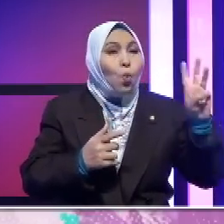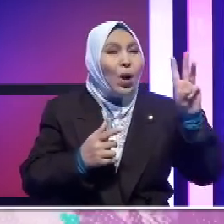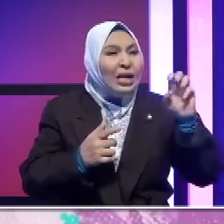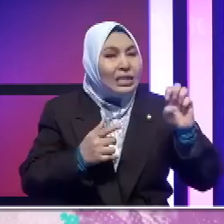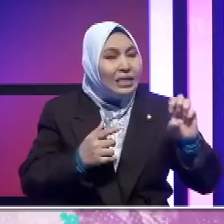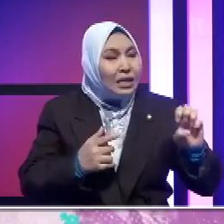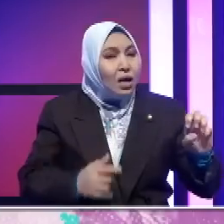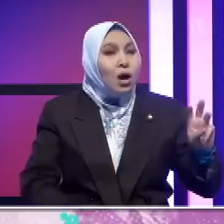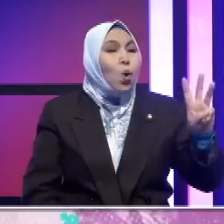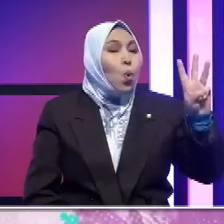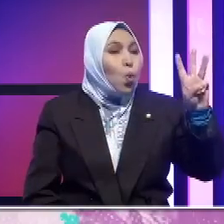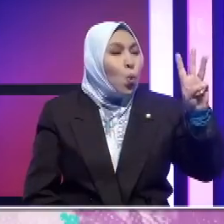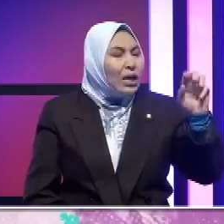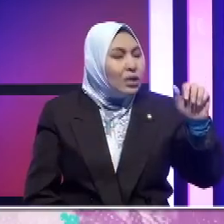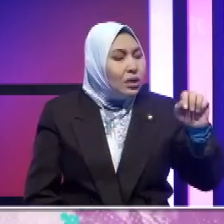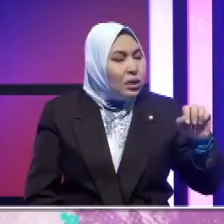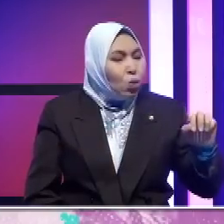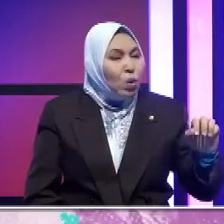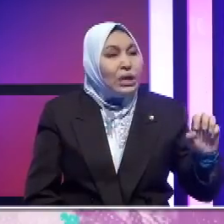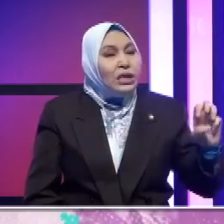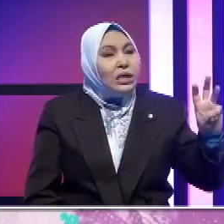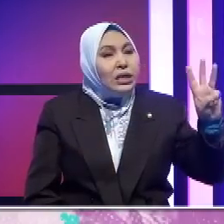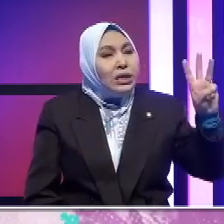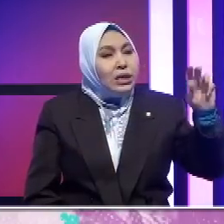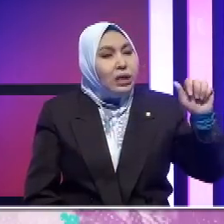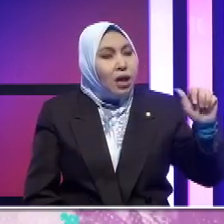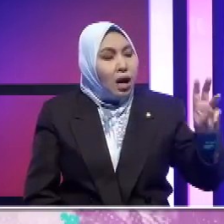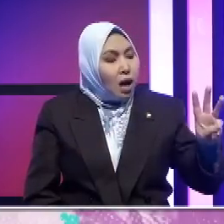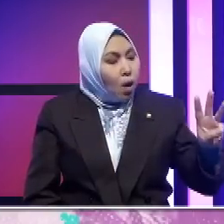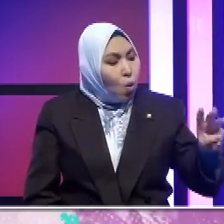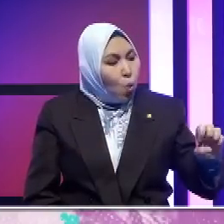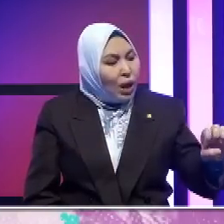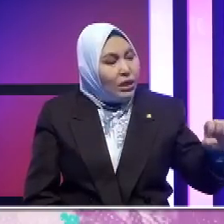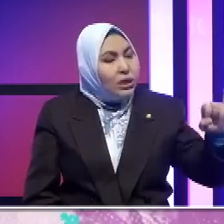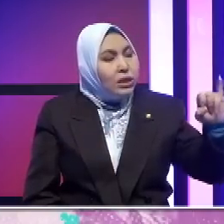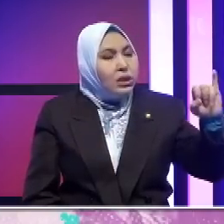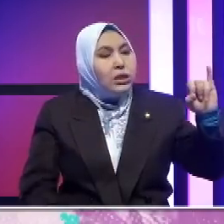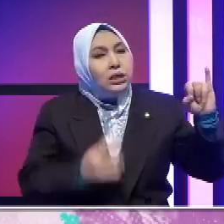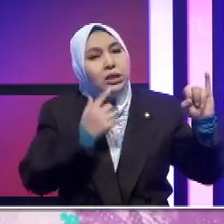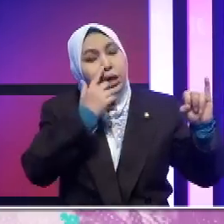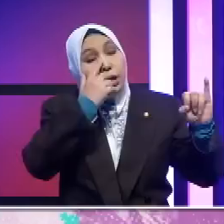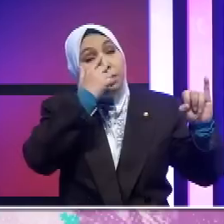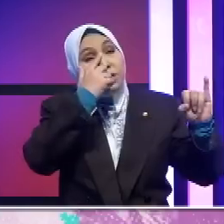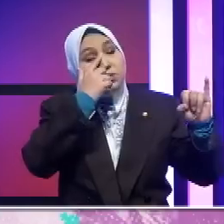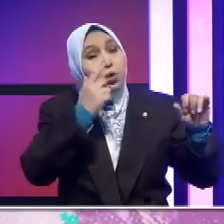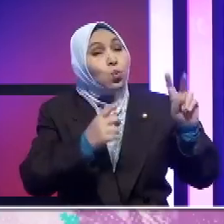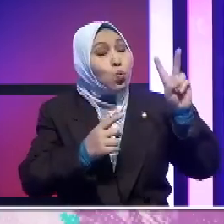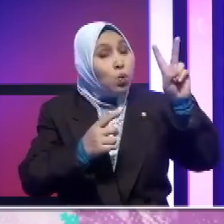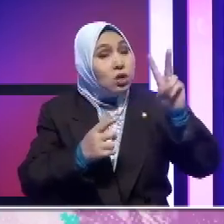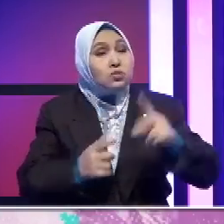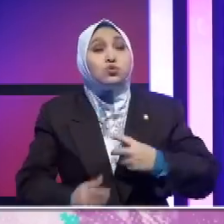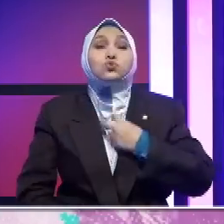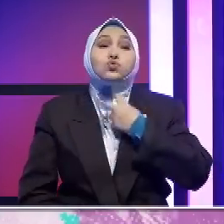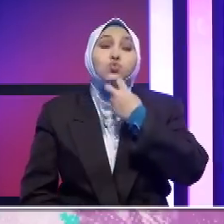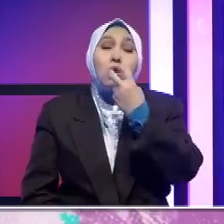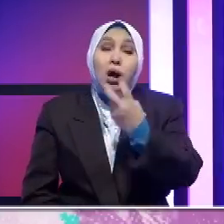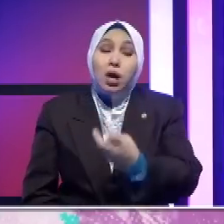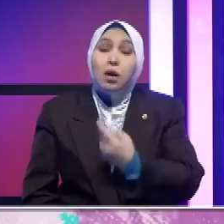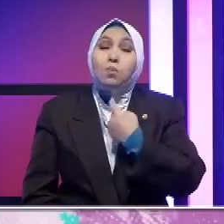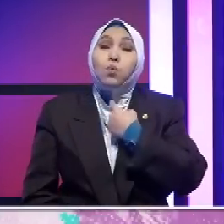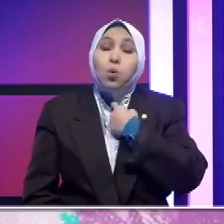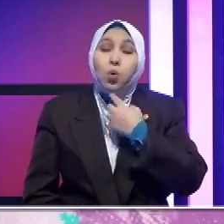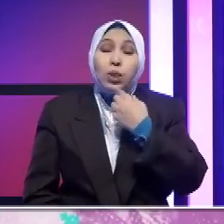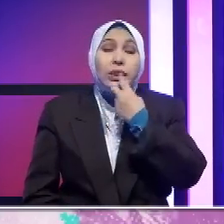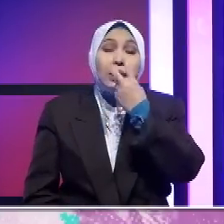masuk. Wa i ya, wa i ya, dua suara, suara mulut masuk ia dan